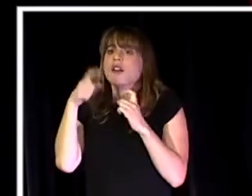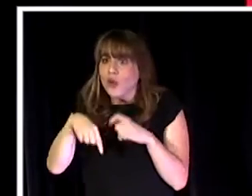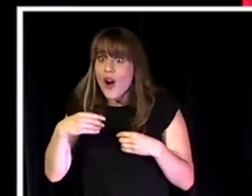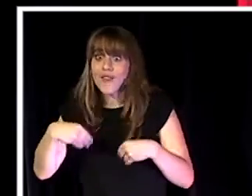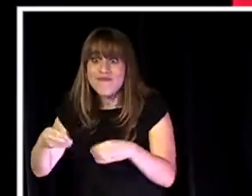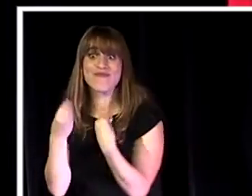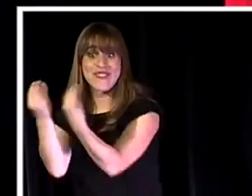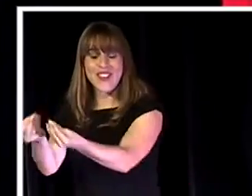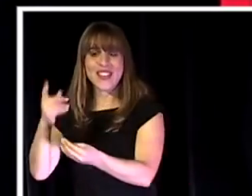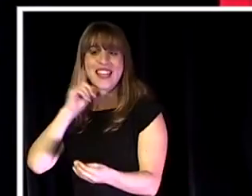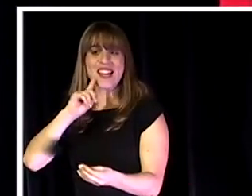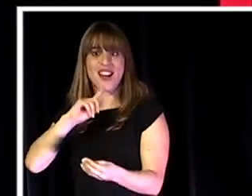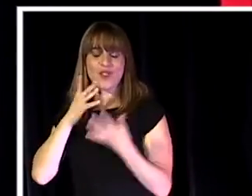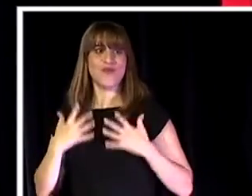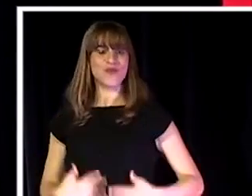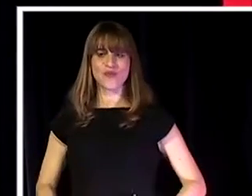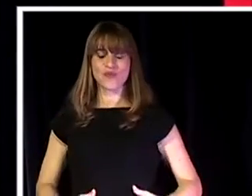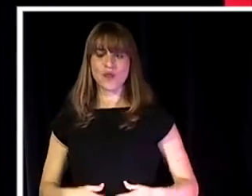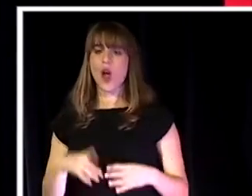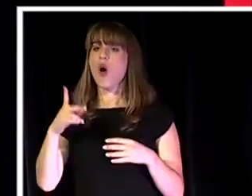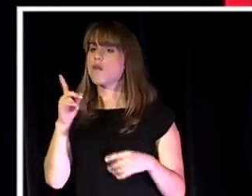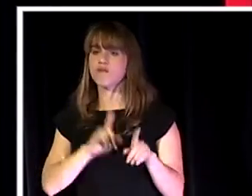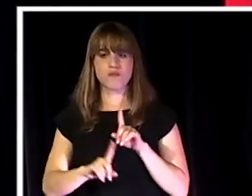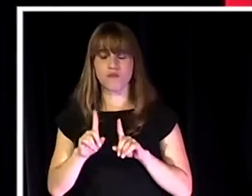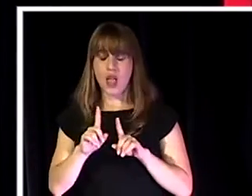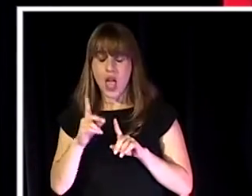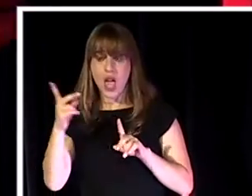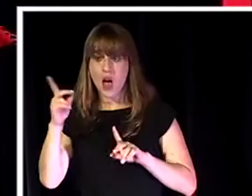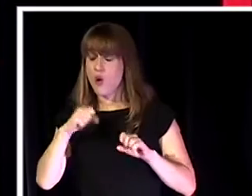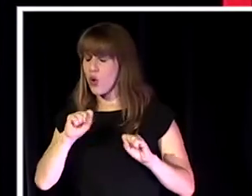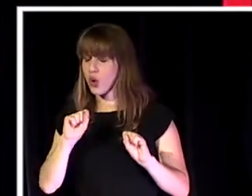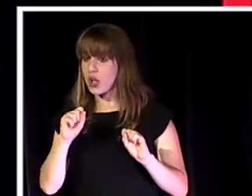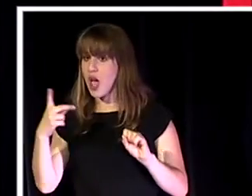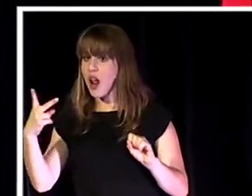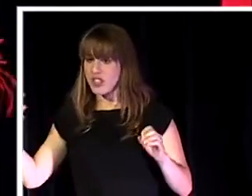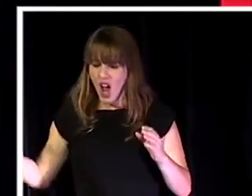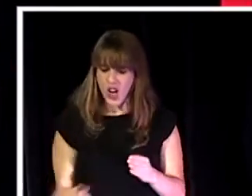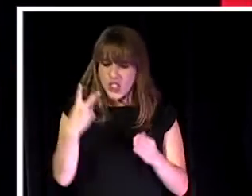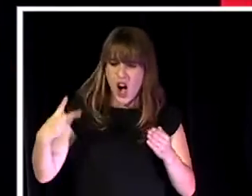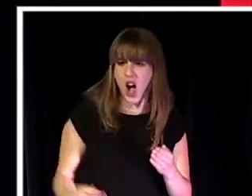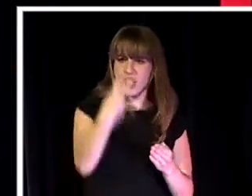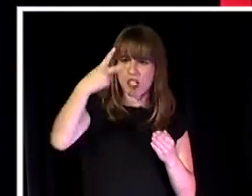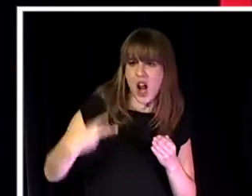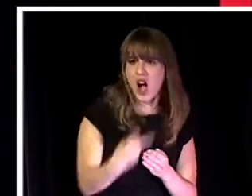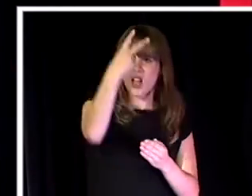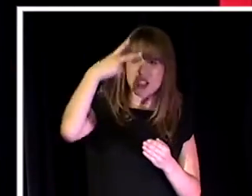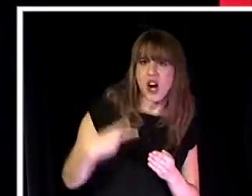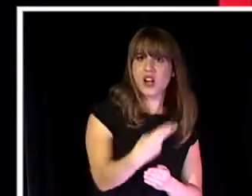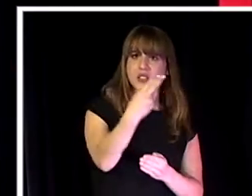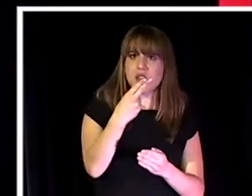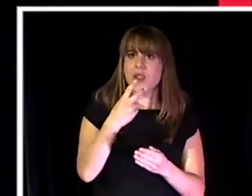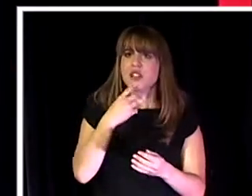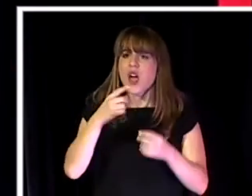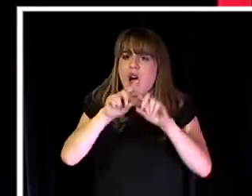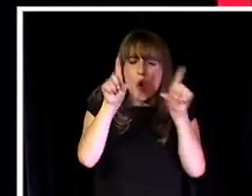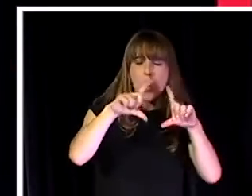στη γυναίκα του να με φορέσει». Ο ράφτης άρχισε να το ψαλιδίζει, χράτς και χρούτς και χράτς και χρούτς. Και το έκανε